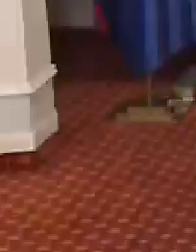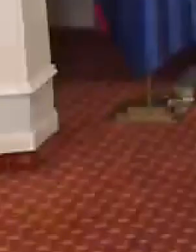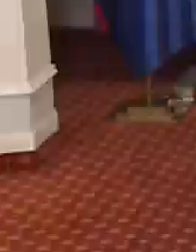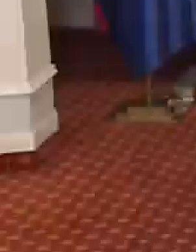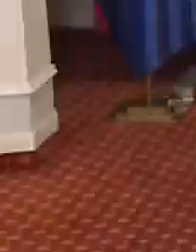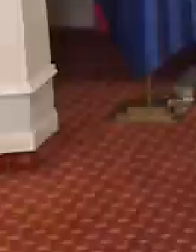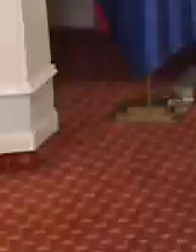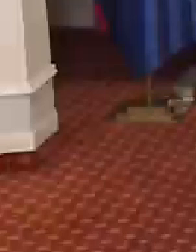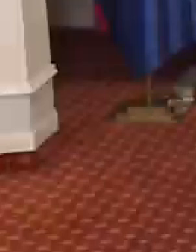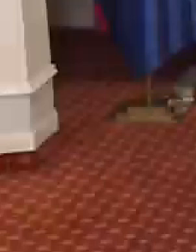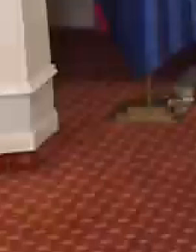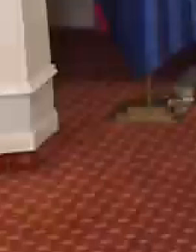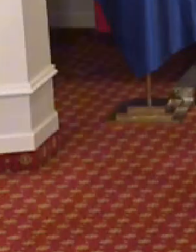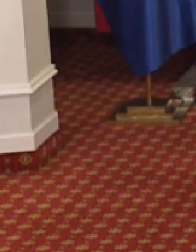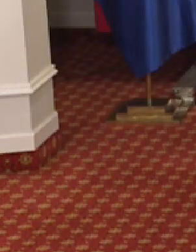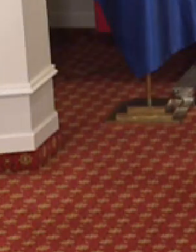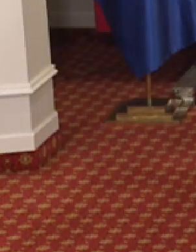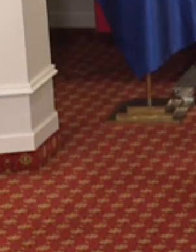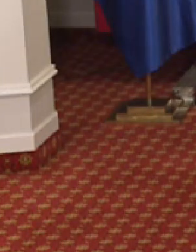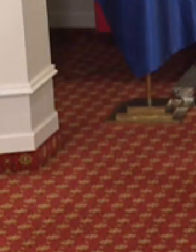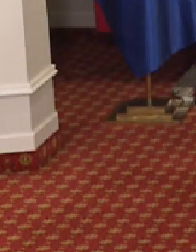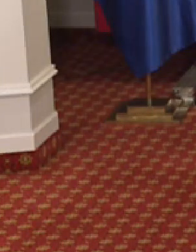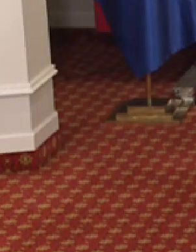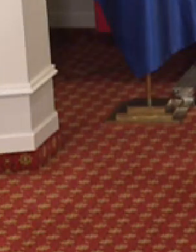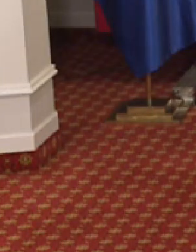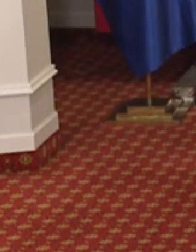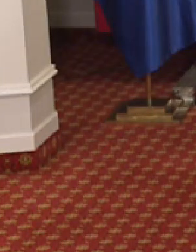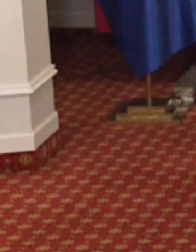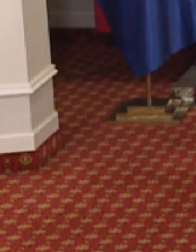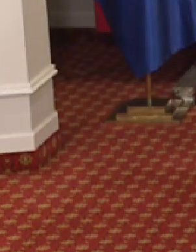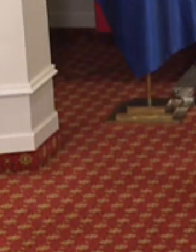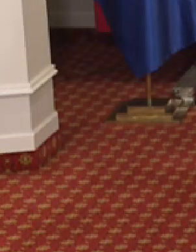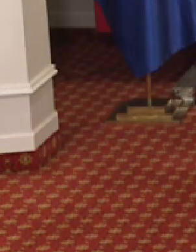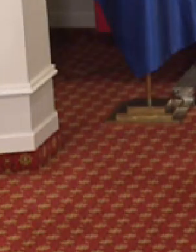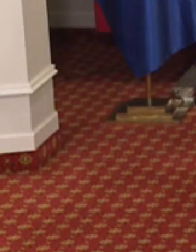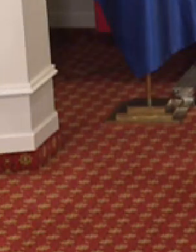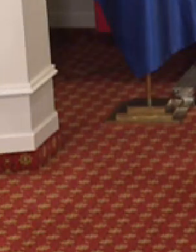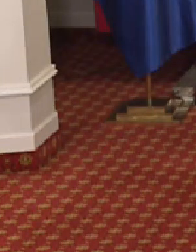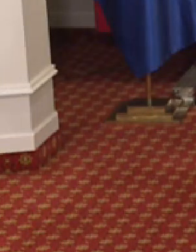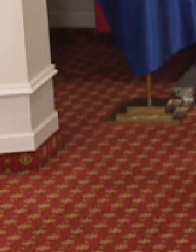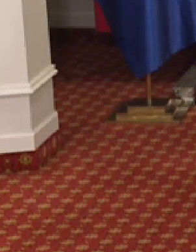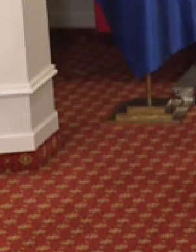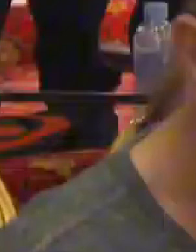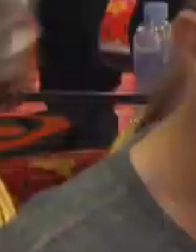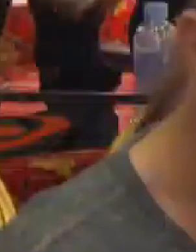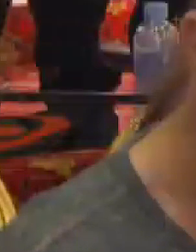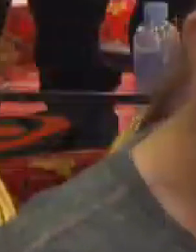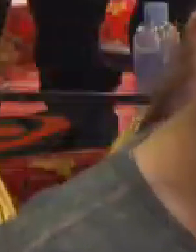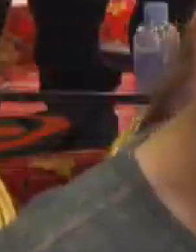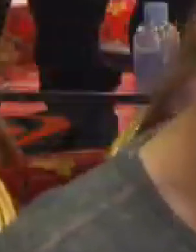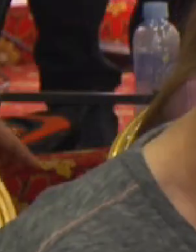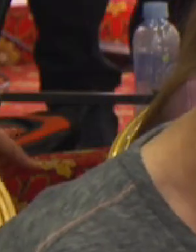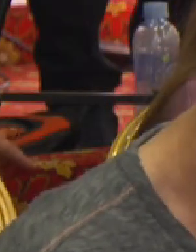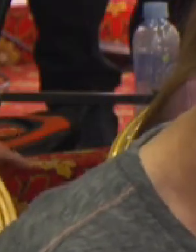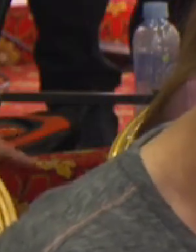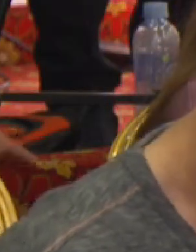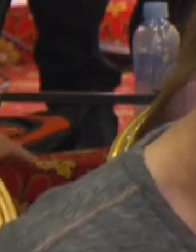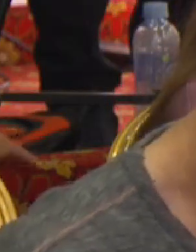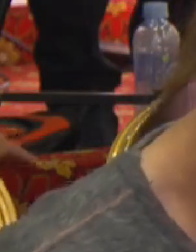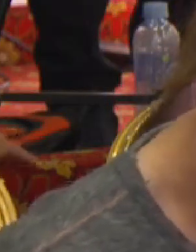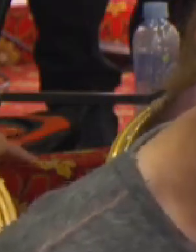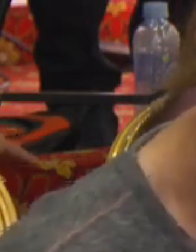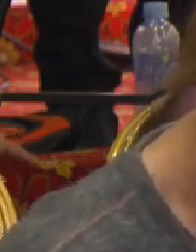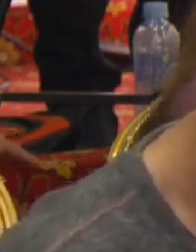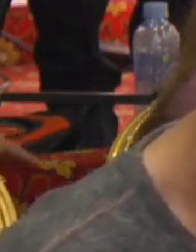Увања овие 7%, овие 52,5 милиони евра, кога треба да бидат достапни за нас и отприлика со